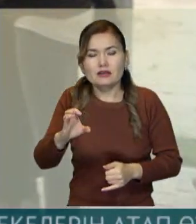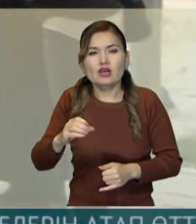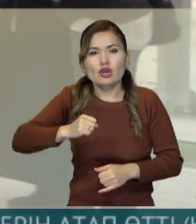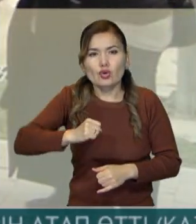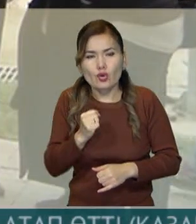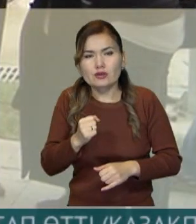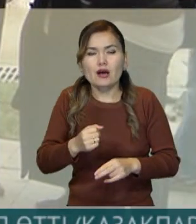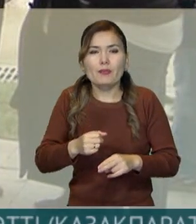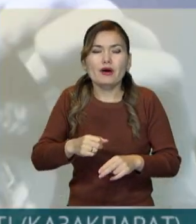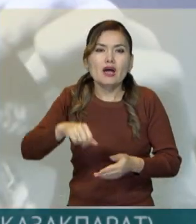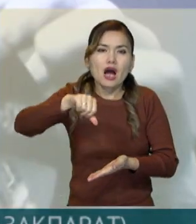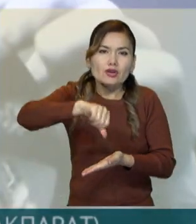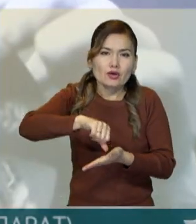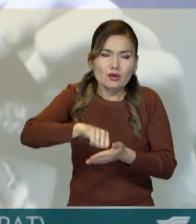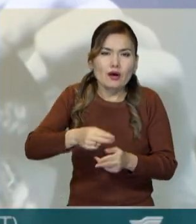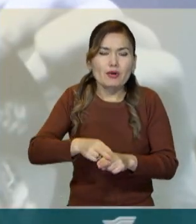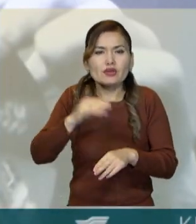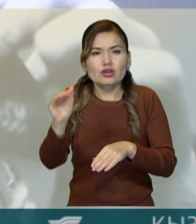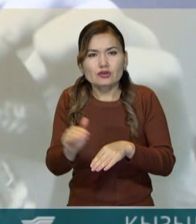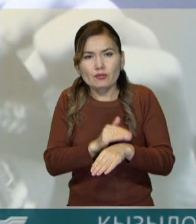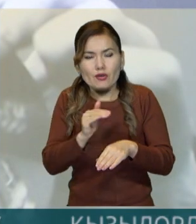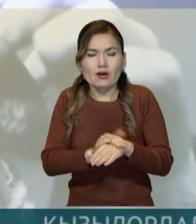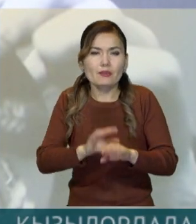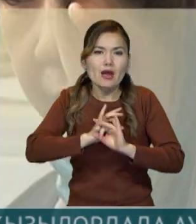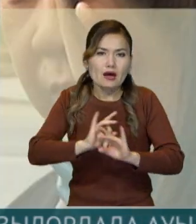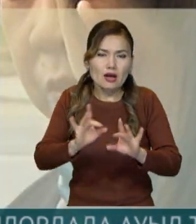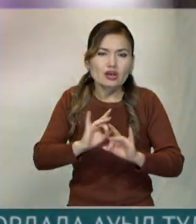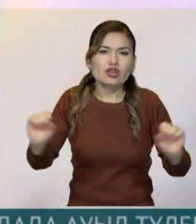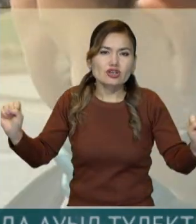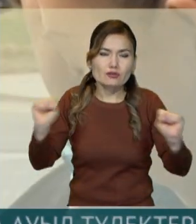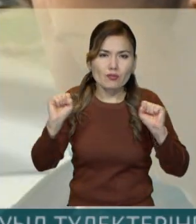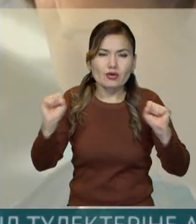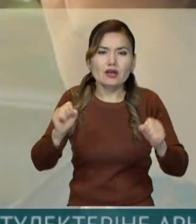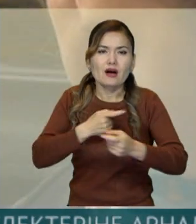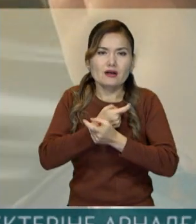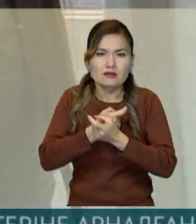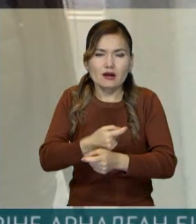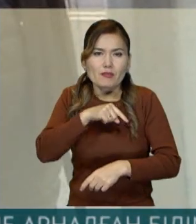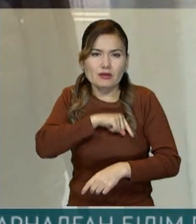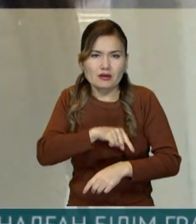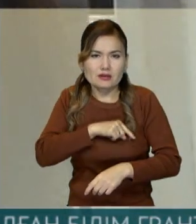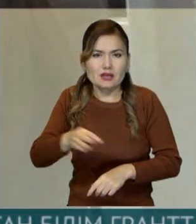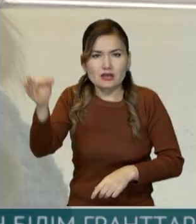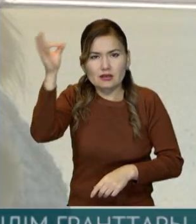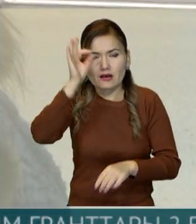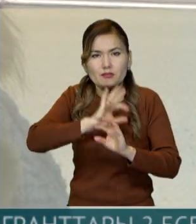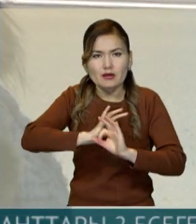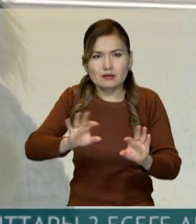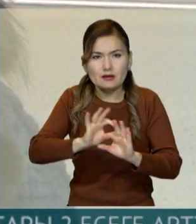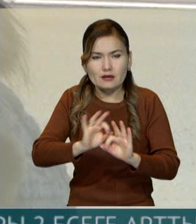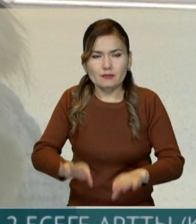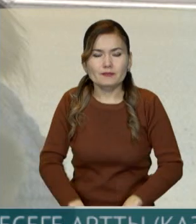мен әріптестері қатысып, оның адамгершілігін, спорттағы жетістіктерін, қайтпас қайсар мінезін еске алды.